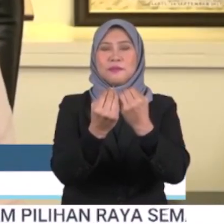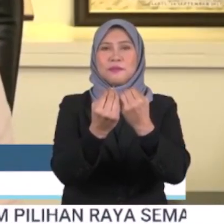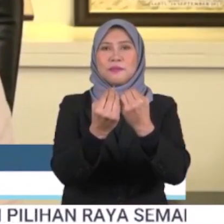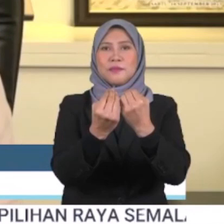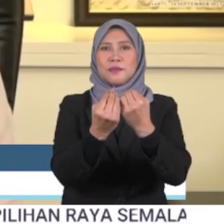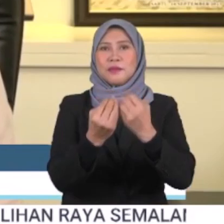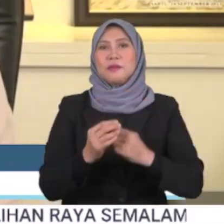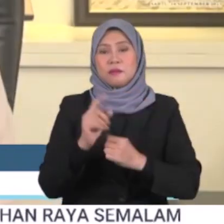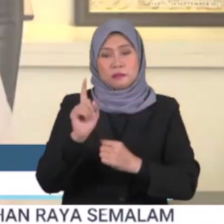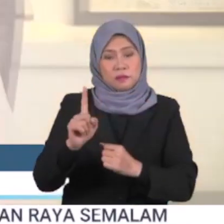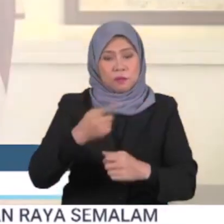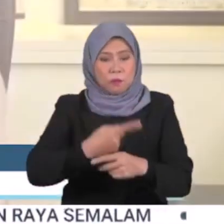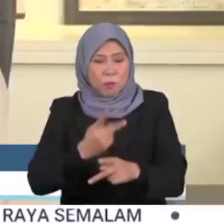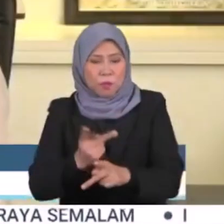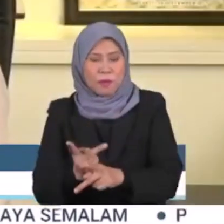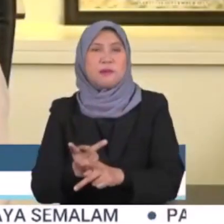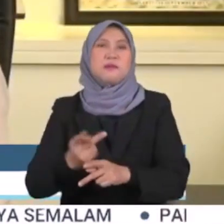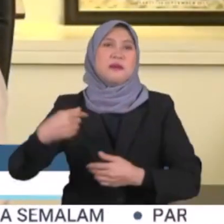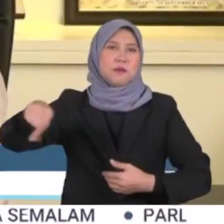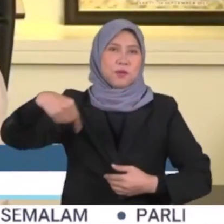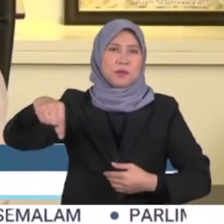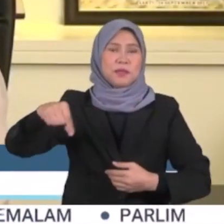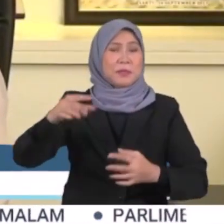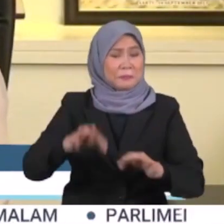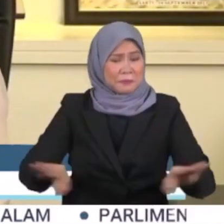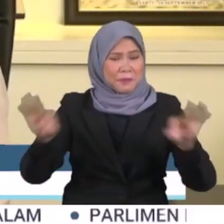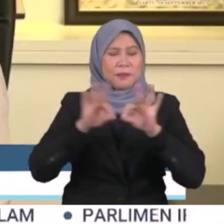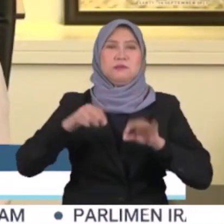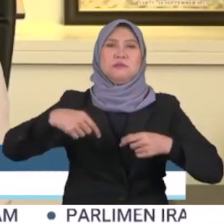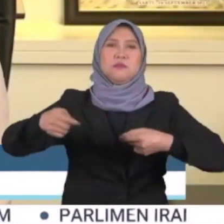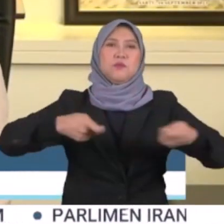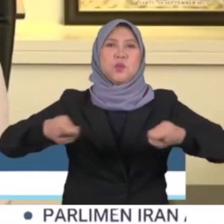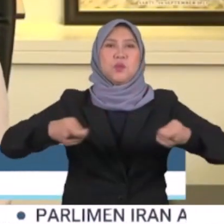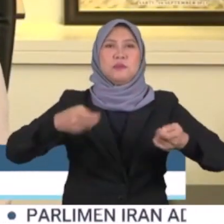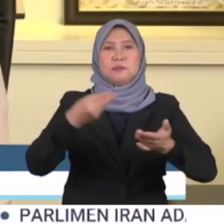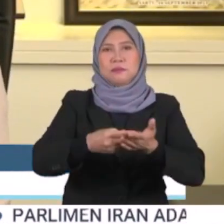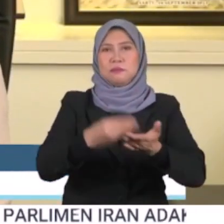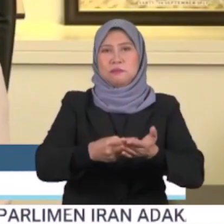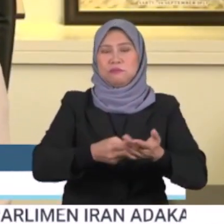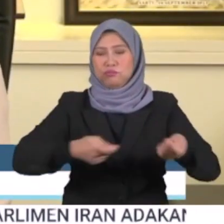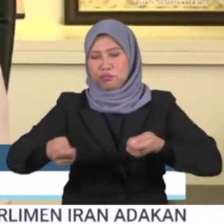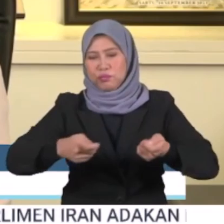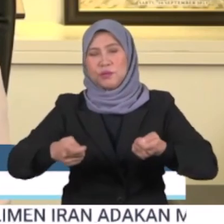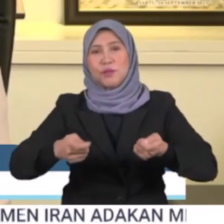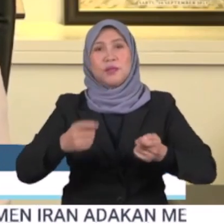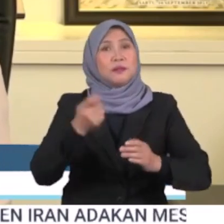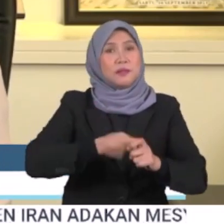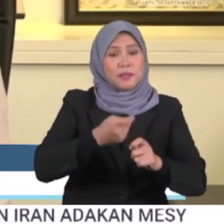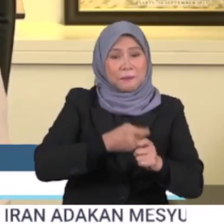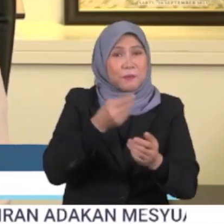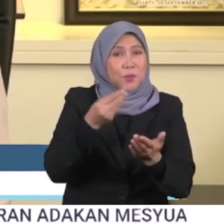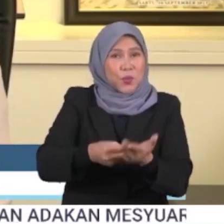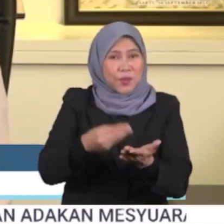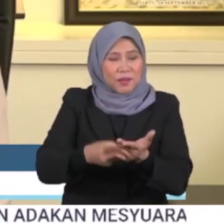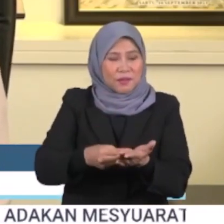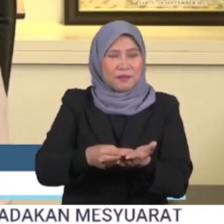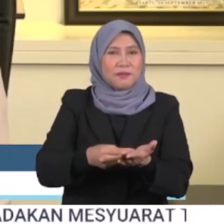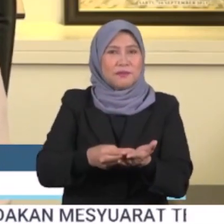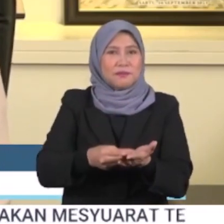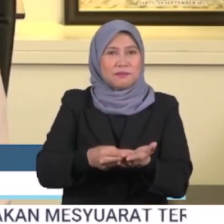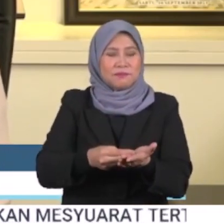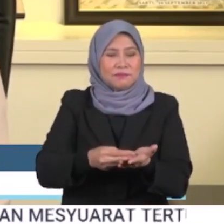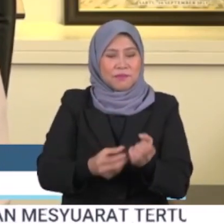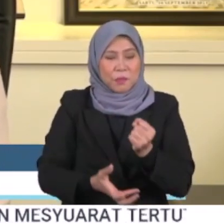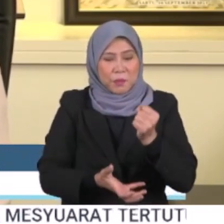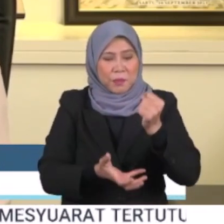satu yang produknya yang berkualiti. Isu tata kelola ini penting sebab setiap satu ringgit, setiap sen peruntukan